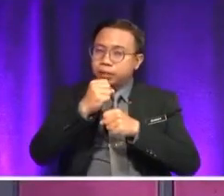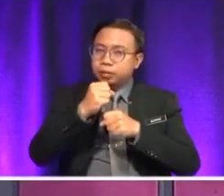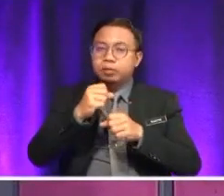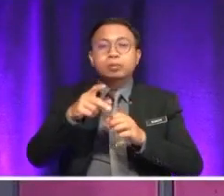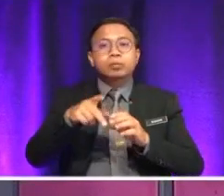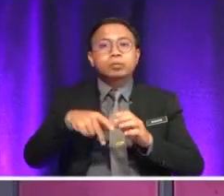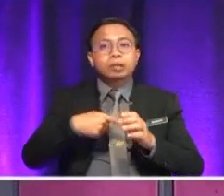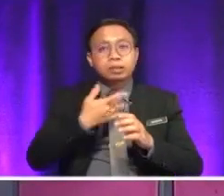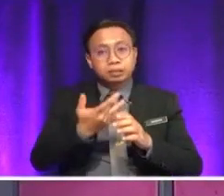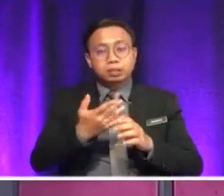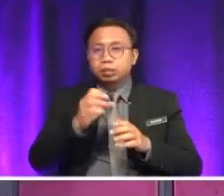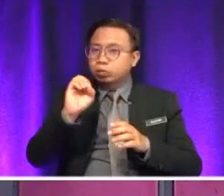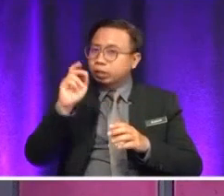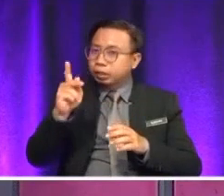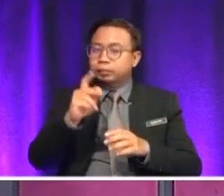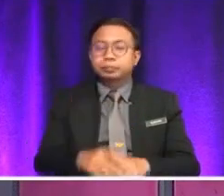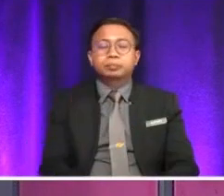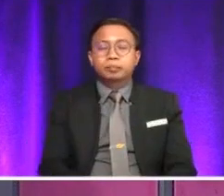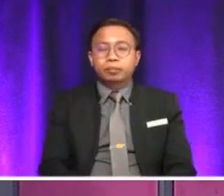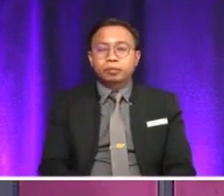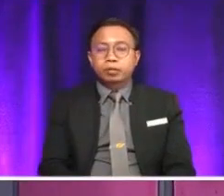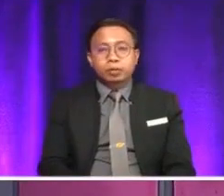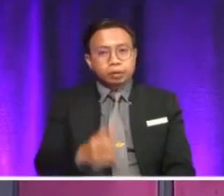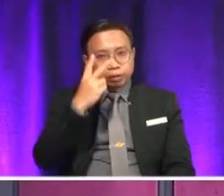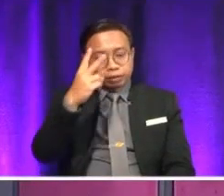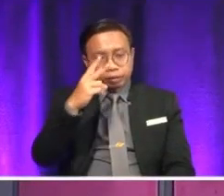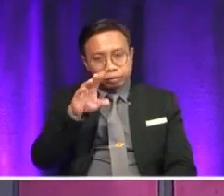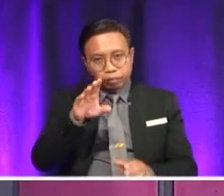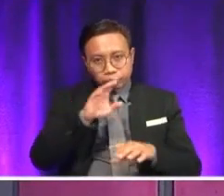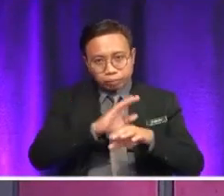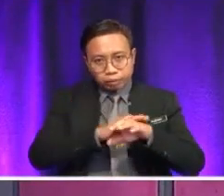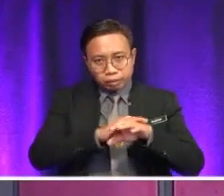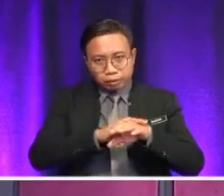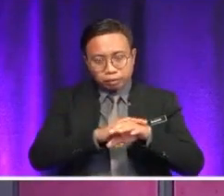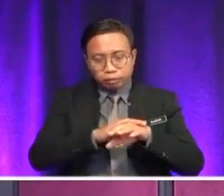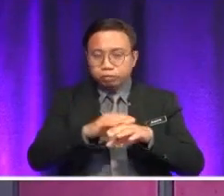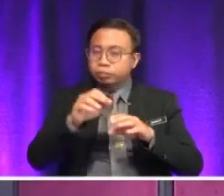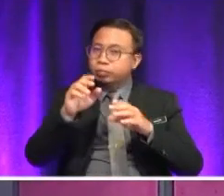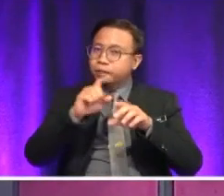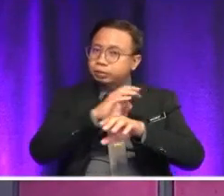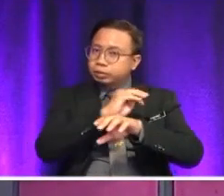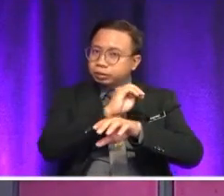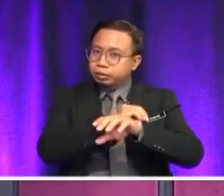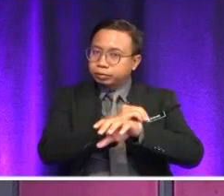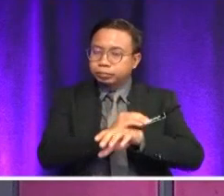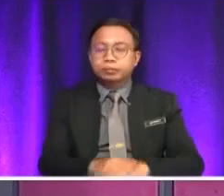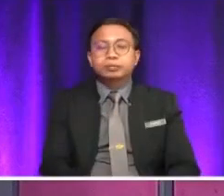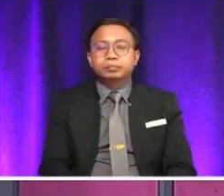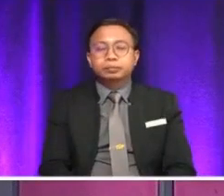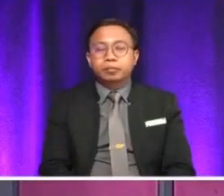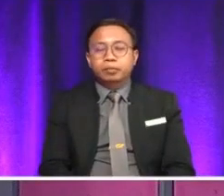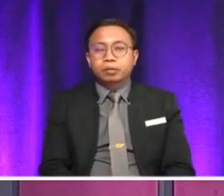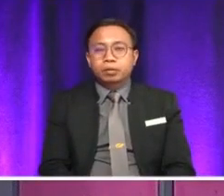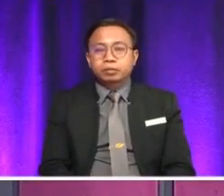hati. Betul. Lepas tu kita kena tengok kepada situasi. Macam tadilah saya cakap tadi kan, konflik ni ikut